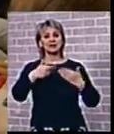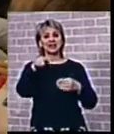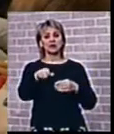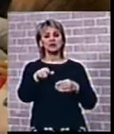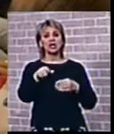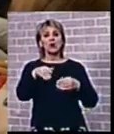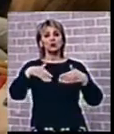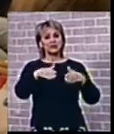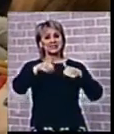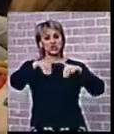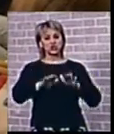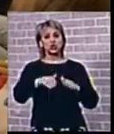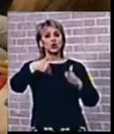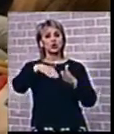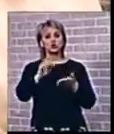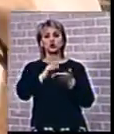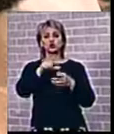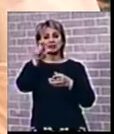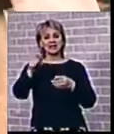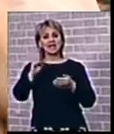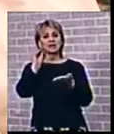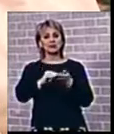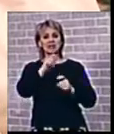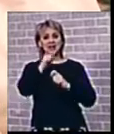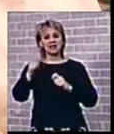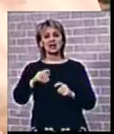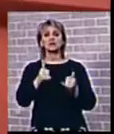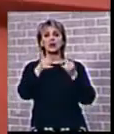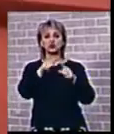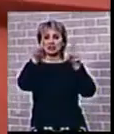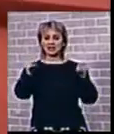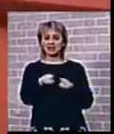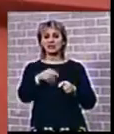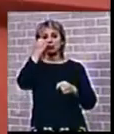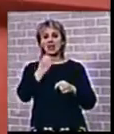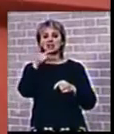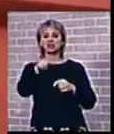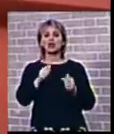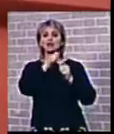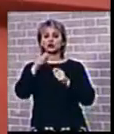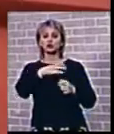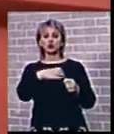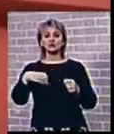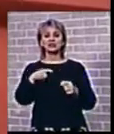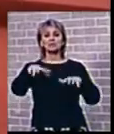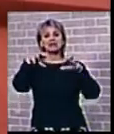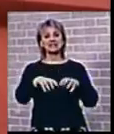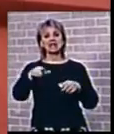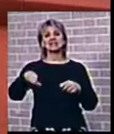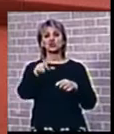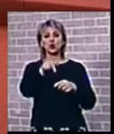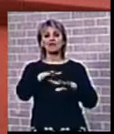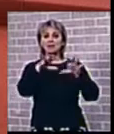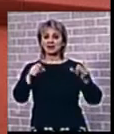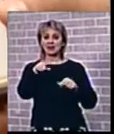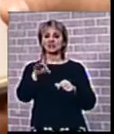решения. Лучших журналистов отметили наградами. Почетные грамоты и благодарности вручил губернатор, председатель Донского парламента и